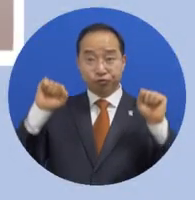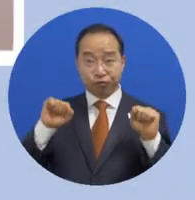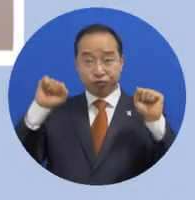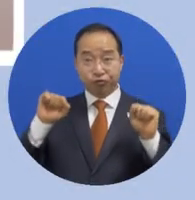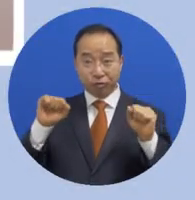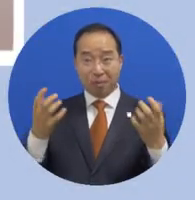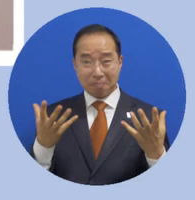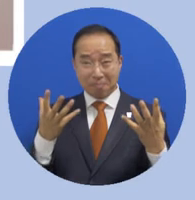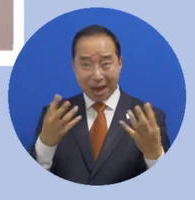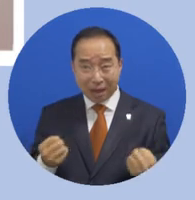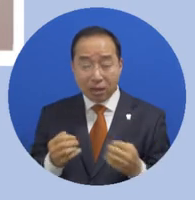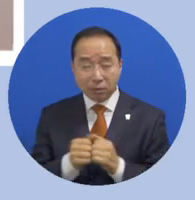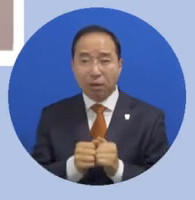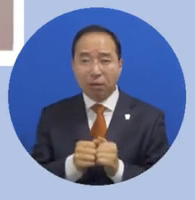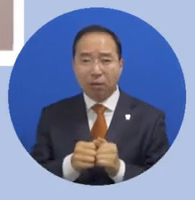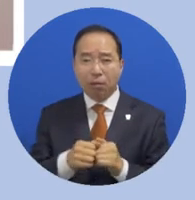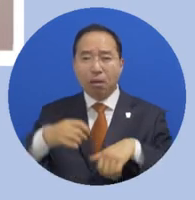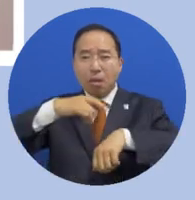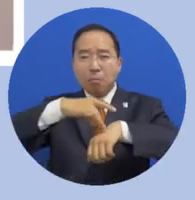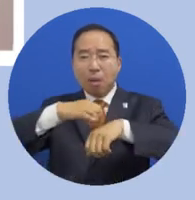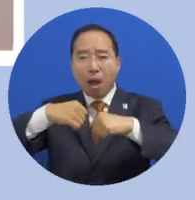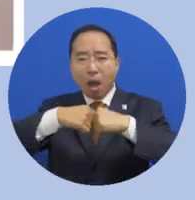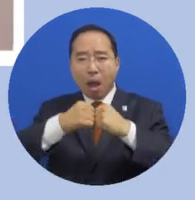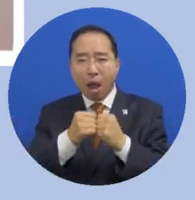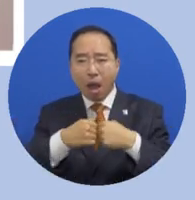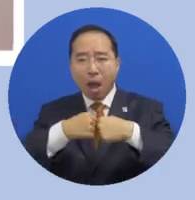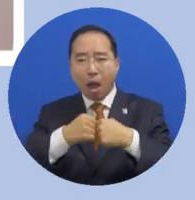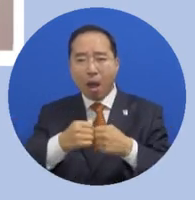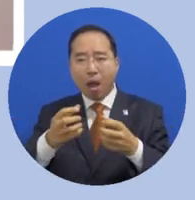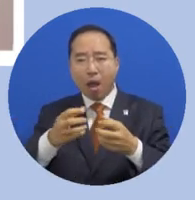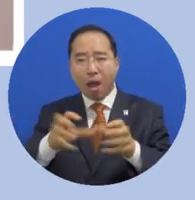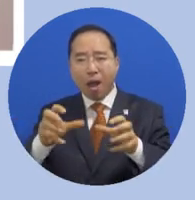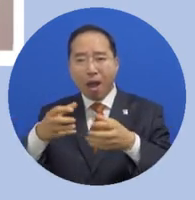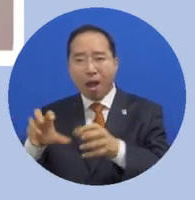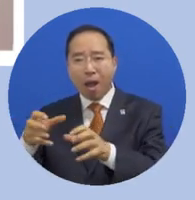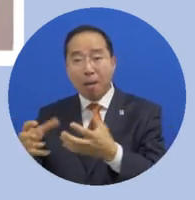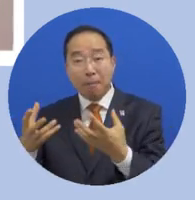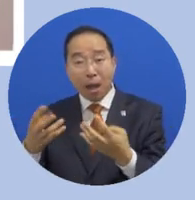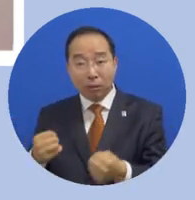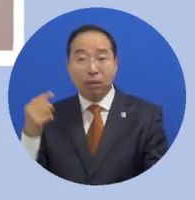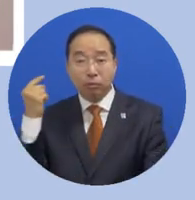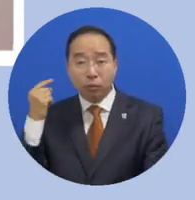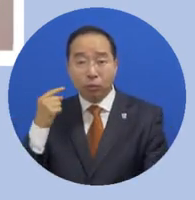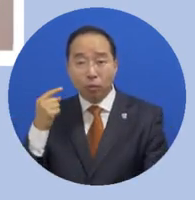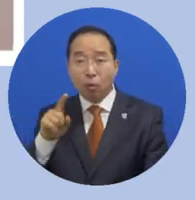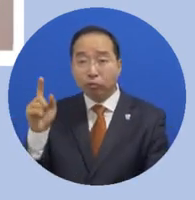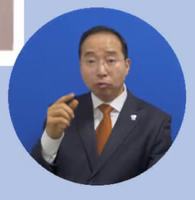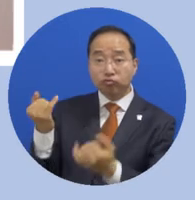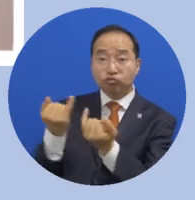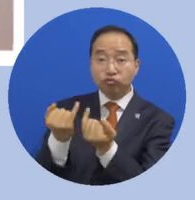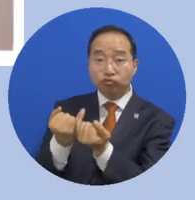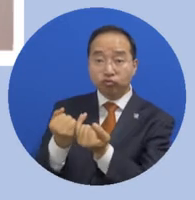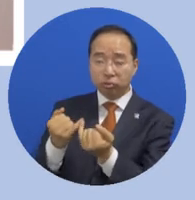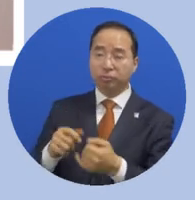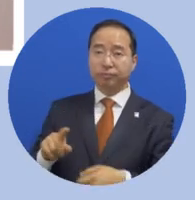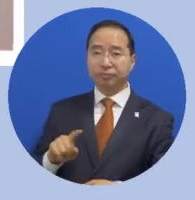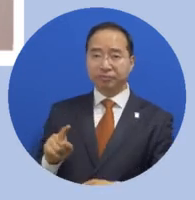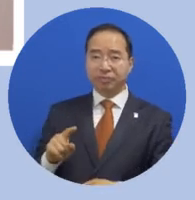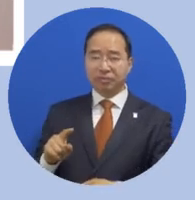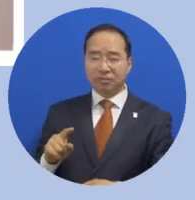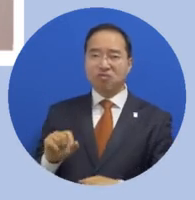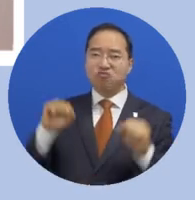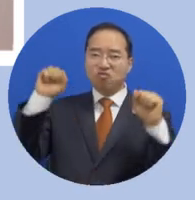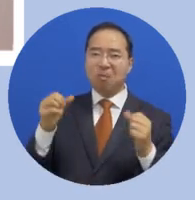운동을 많이 하는 사람들 관절이 일찍 망가진다는 말이 있잖아요. 어떤 여배우님은 운동을 많이 하면